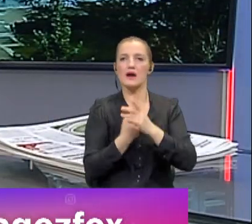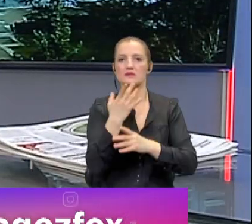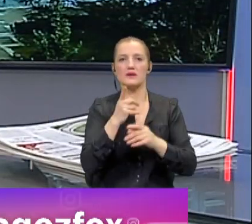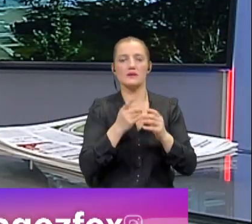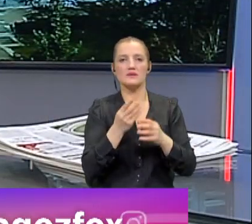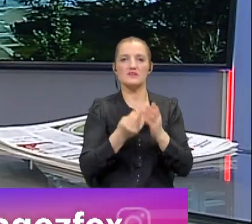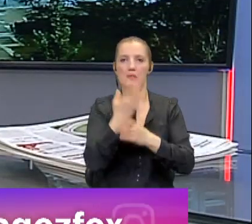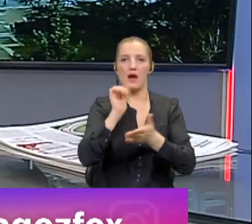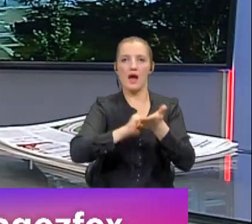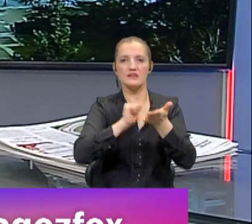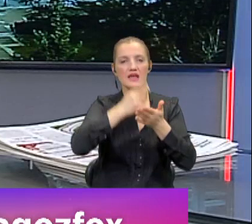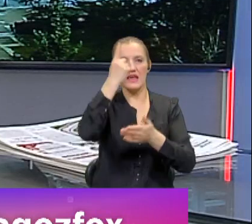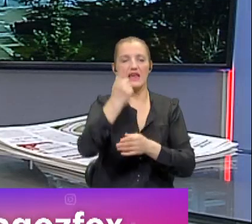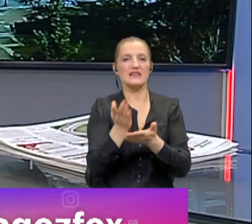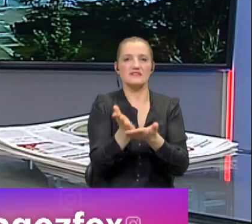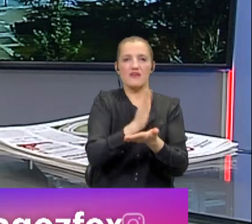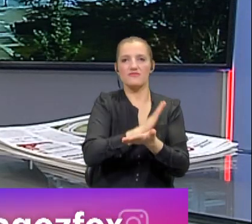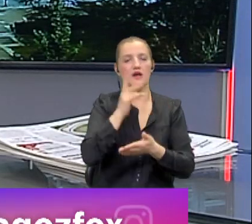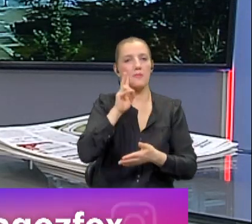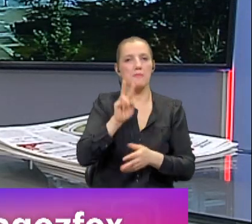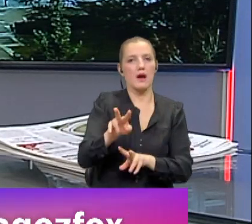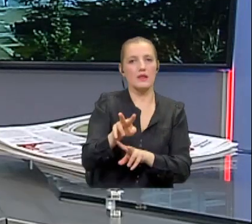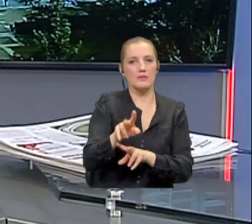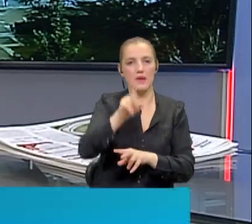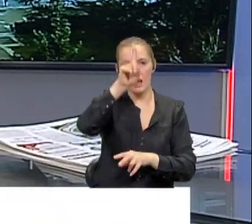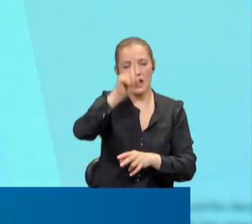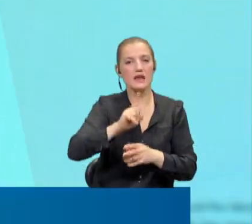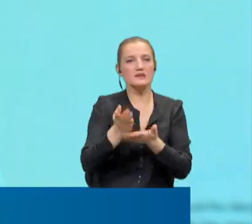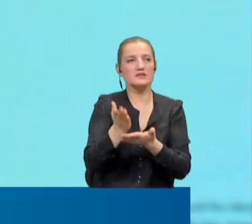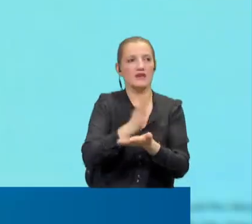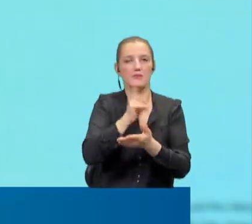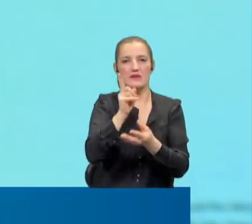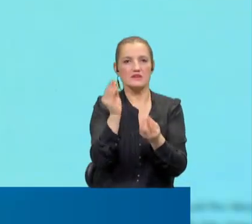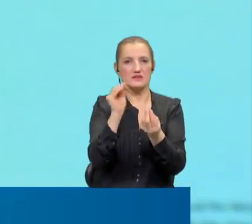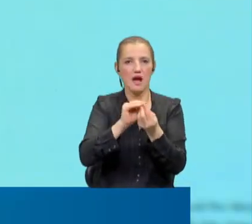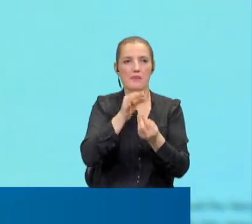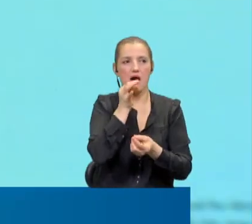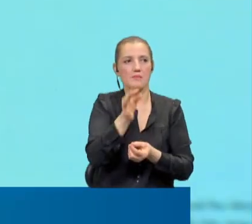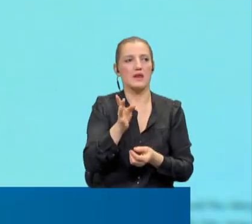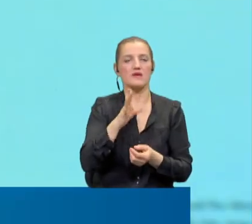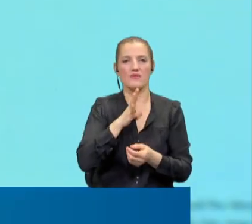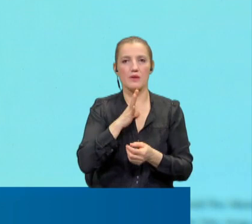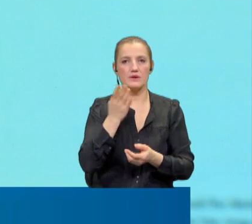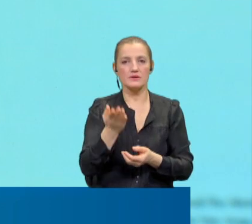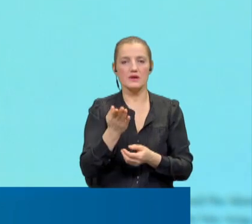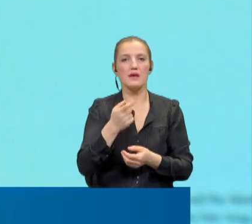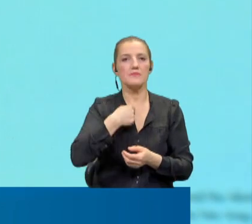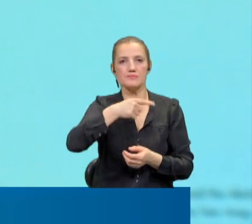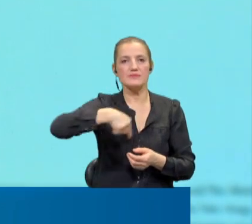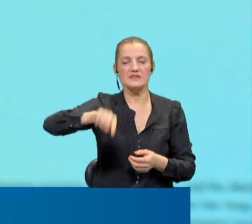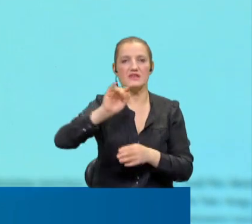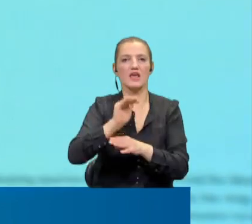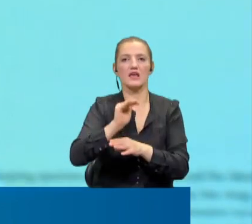sayfasına bakalım mı Sabah gazetesinin ilk sayfasında acaba biz zam haberiyle denk gelebiliyor muyuz bizi